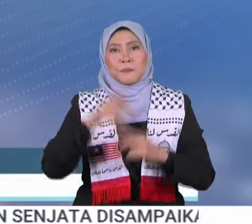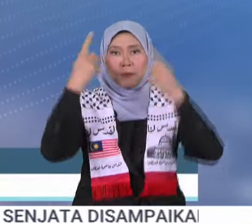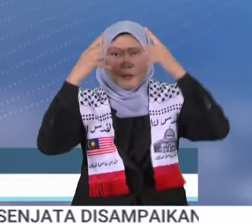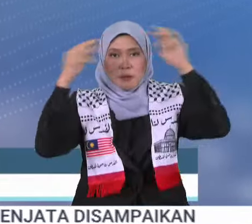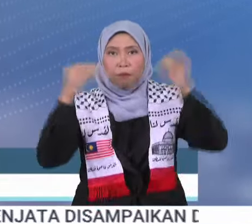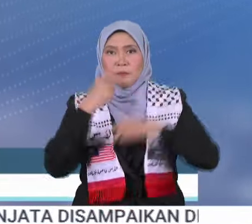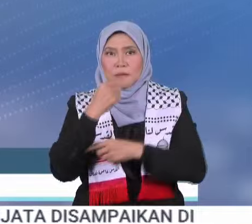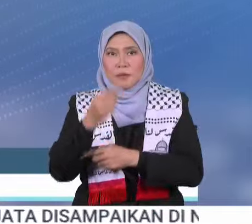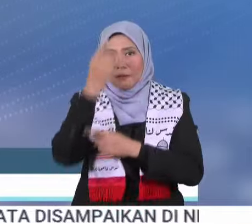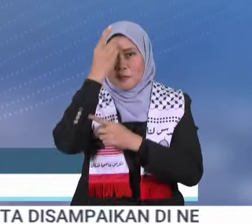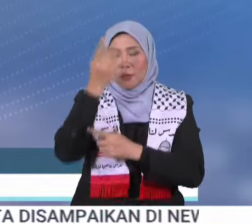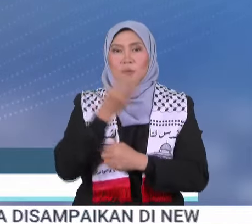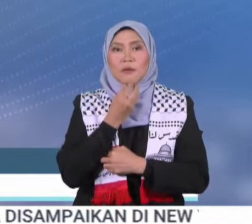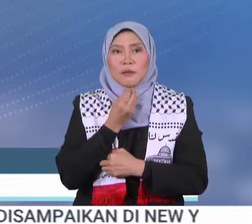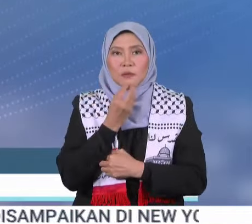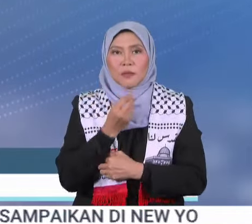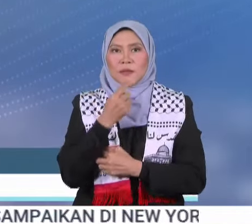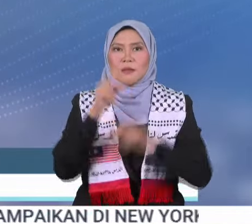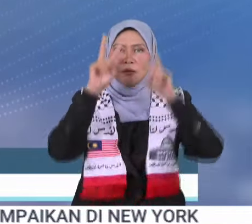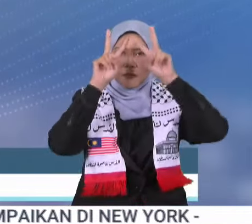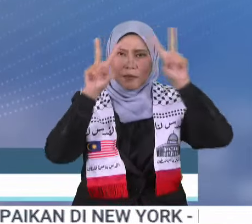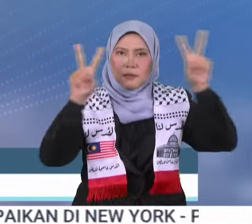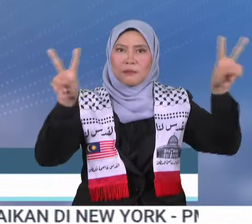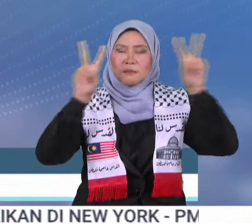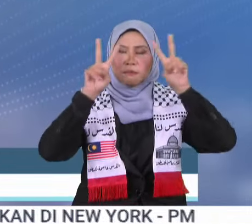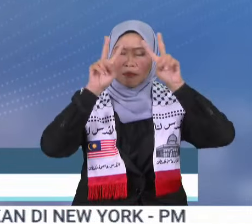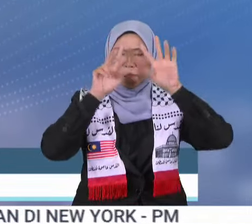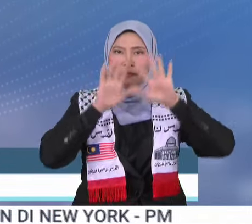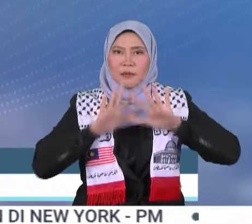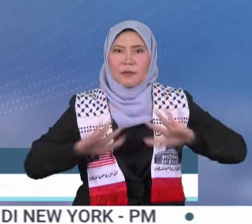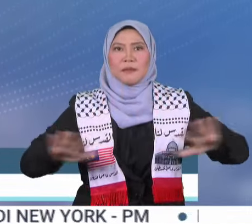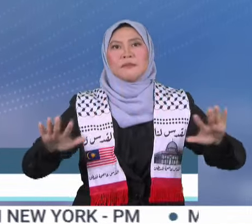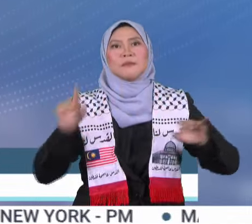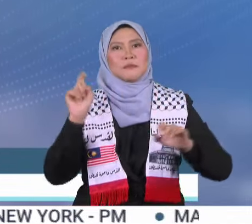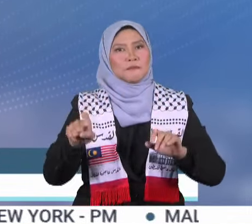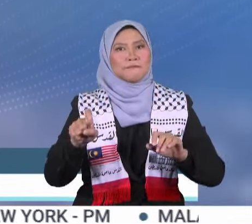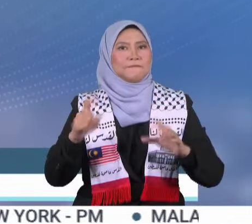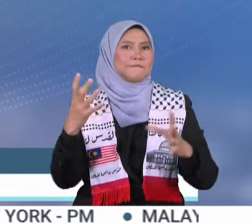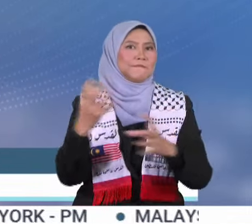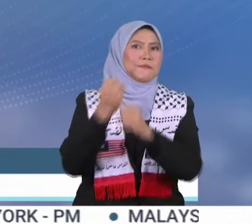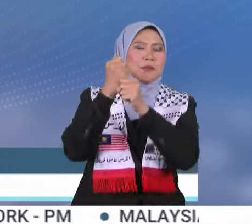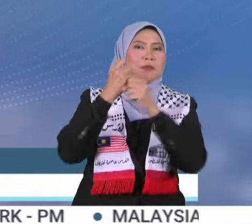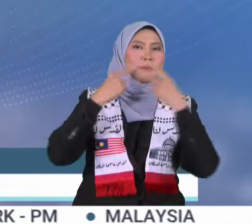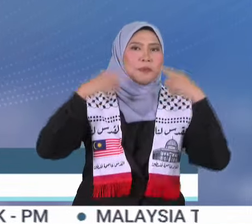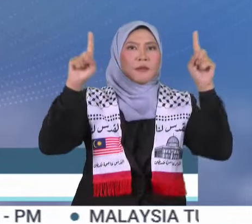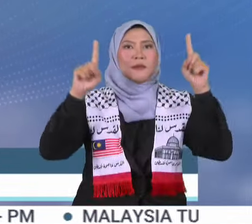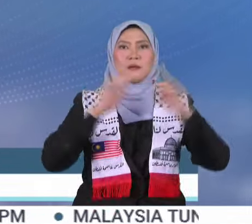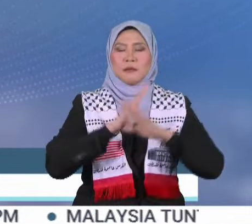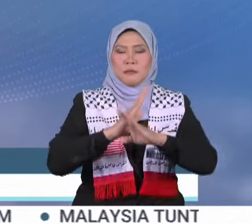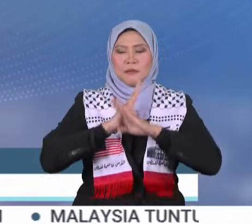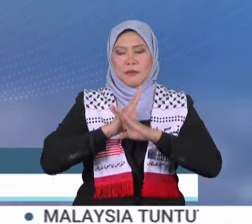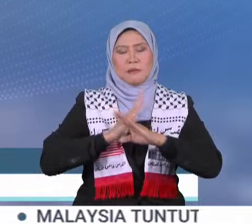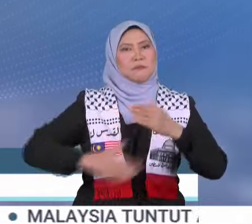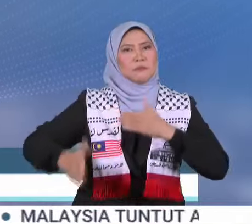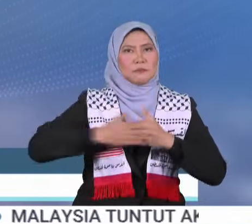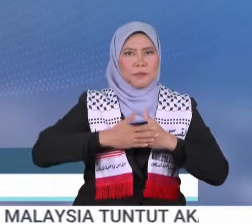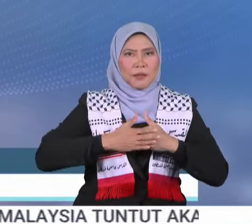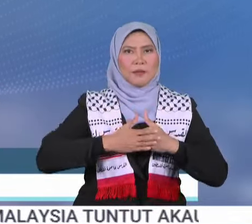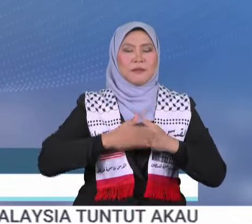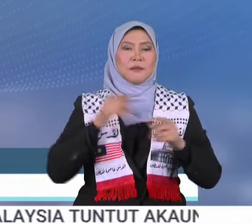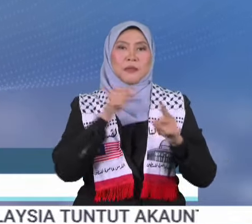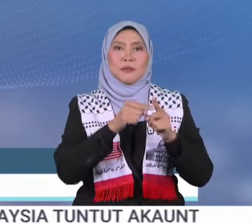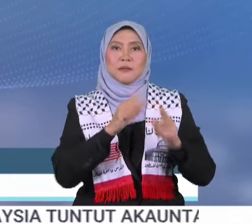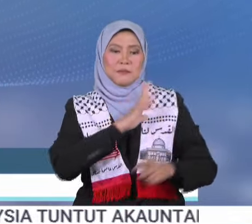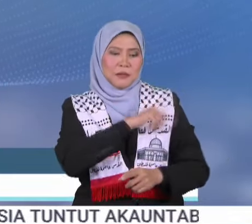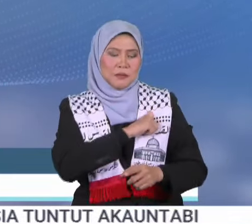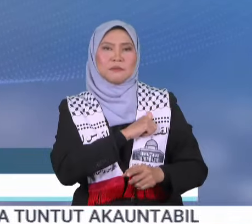Ibrahim keamanan serta kedamaian hanya dapat dicapai dan dipertahan jika hak sebenar dikembalikan kepada yang